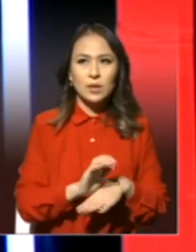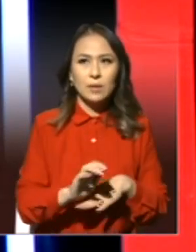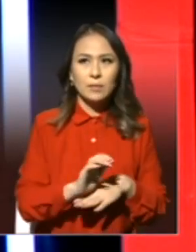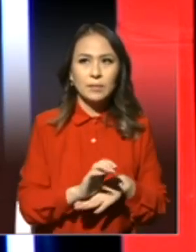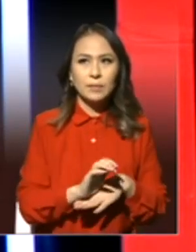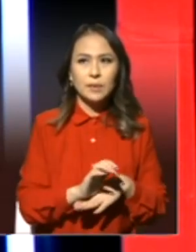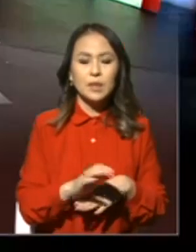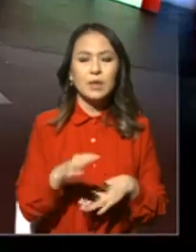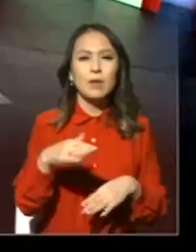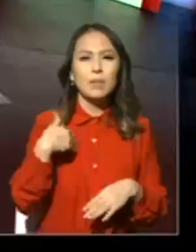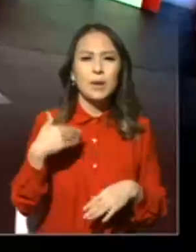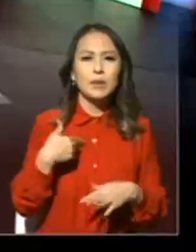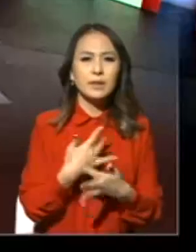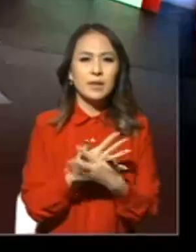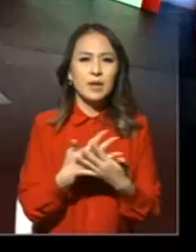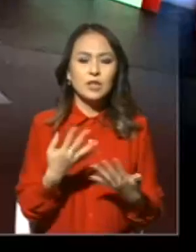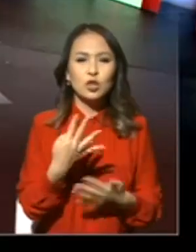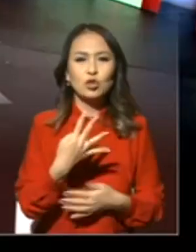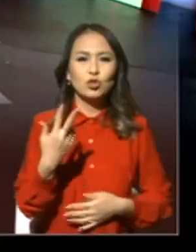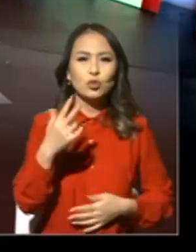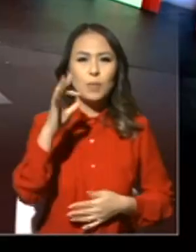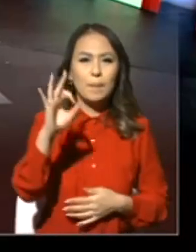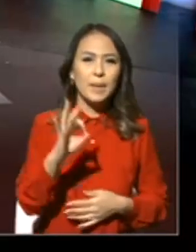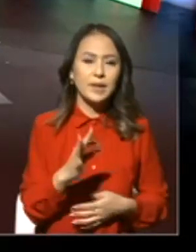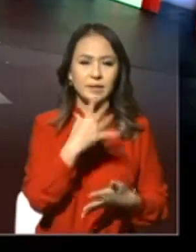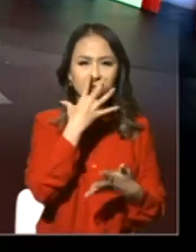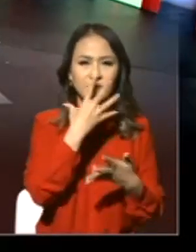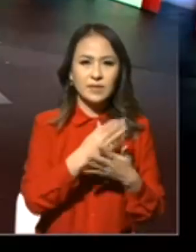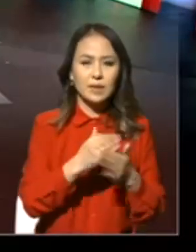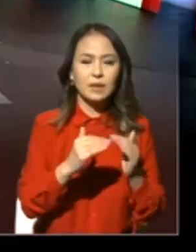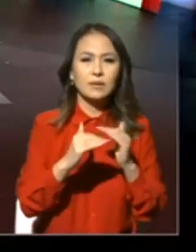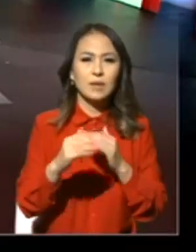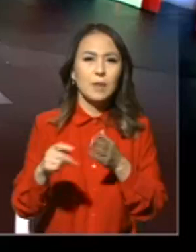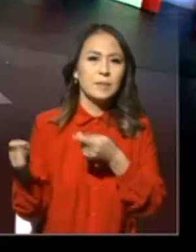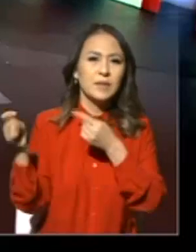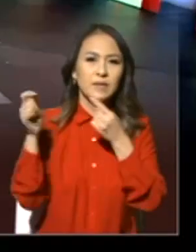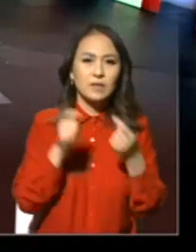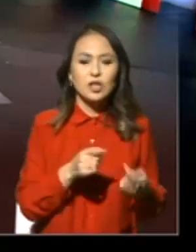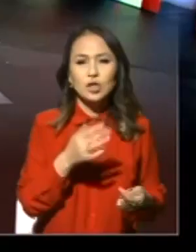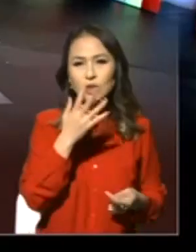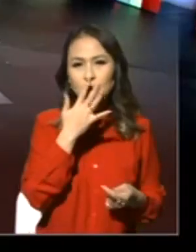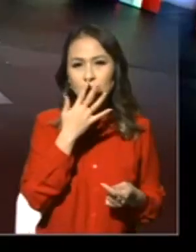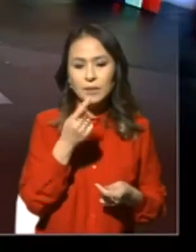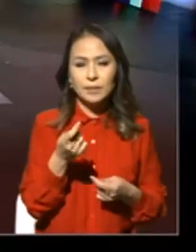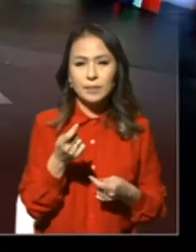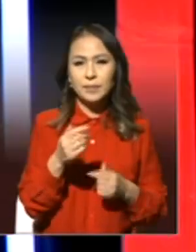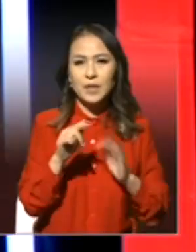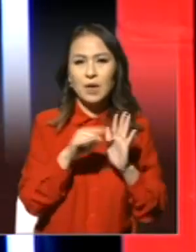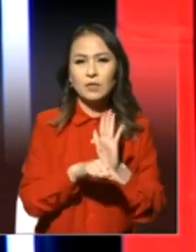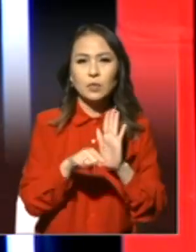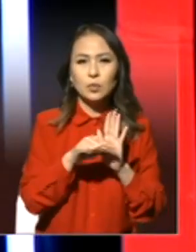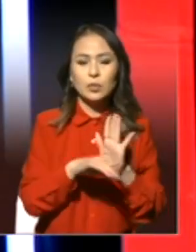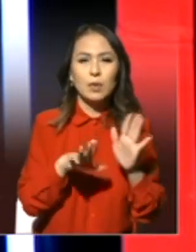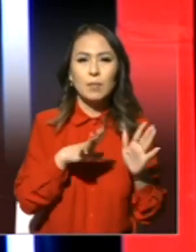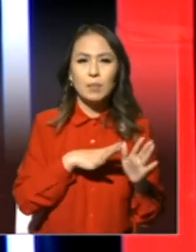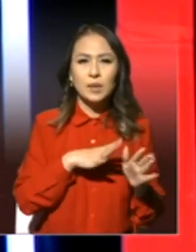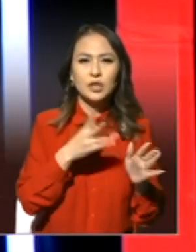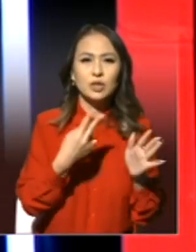Және жеміс көкөніс өнімдерінің 43% өзіміз шетелден алып келеді екенбіз. Ішкі нарықты отандық өнім